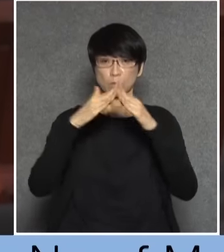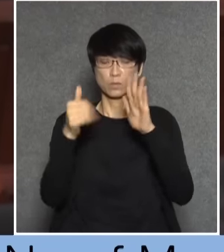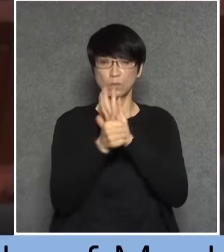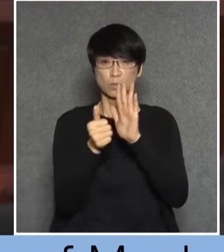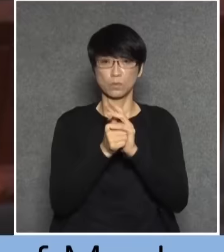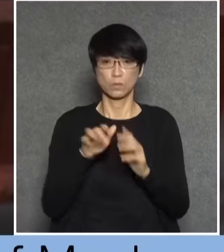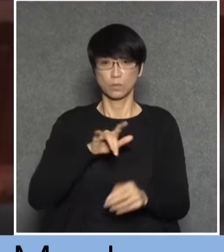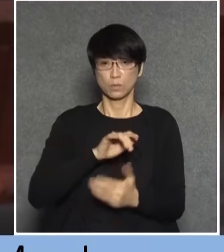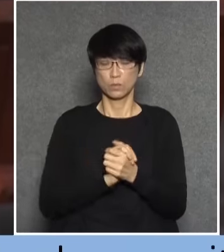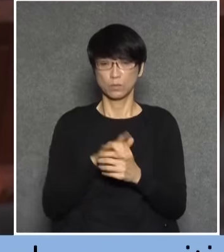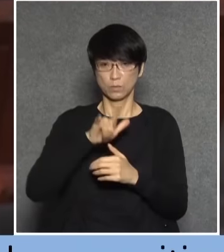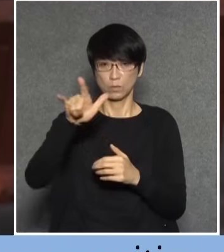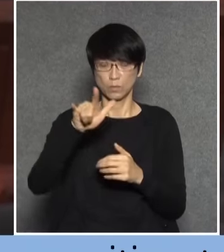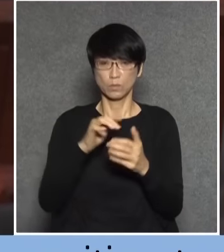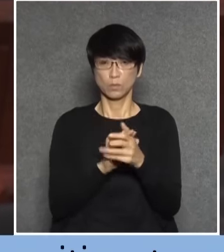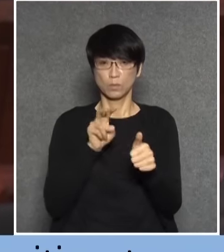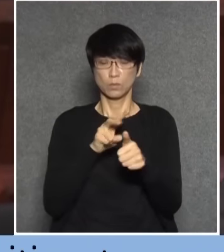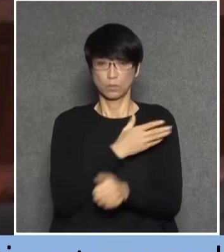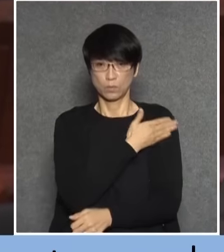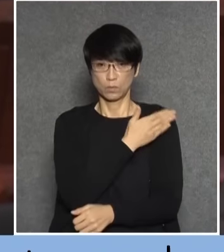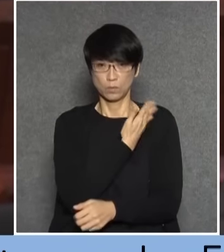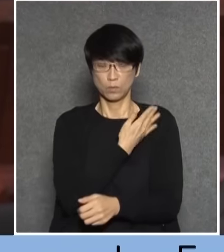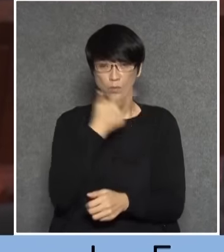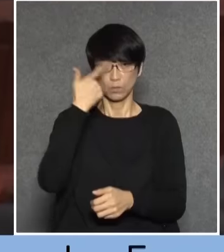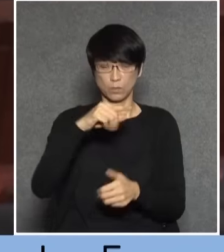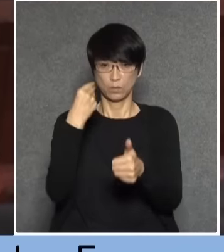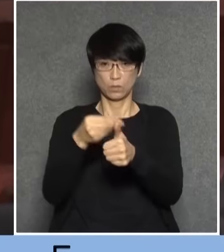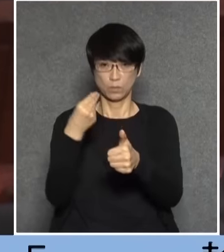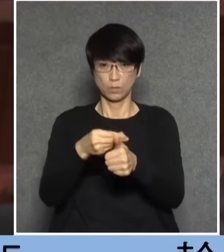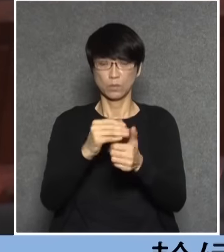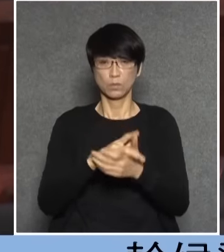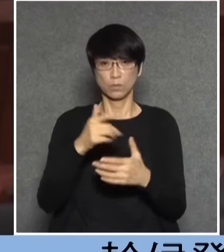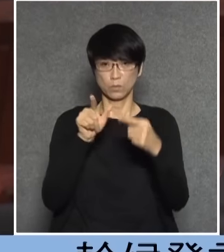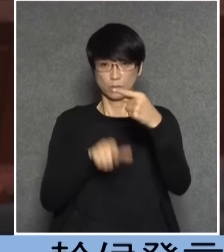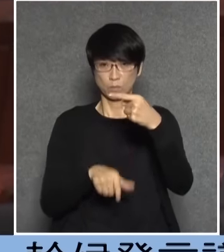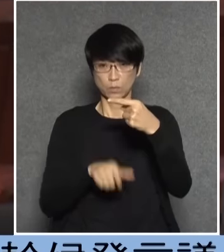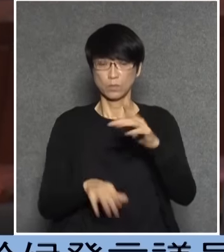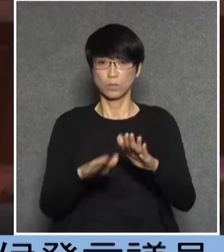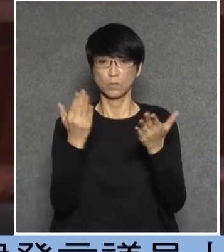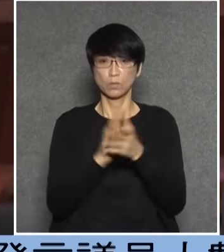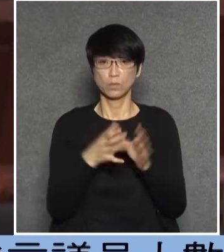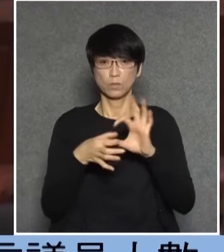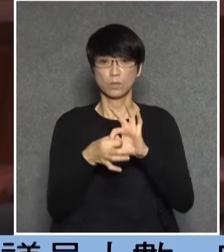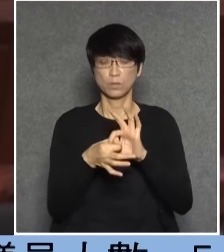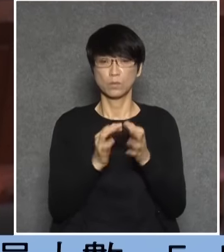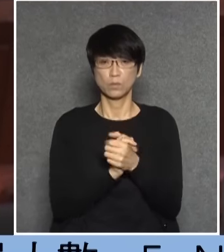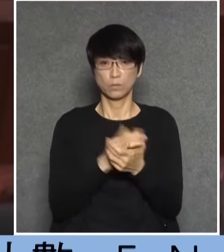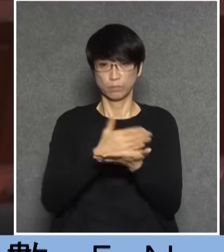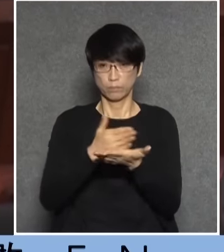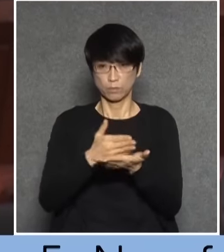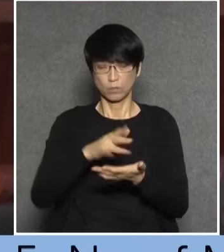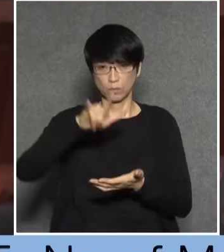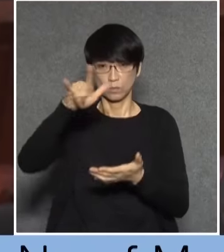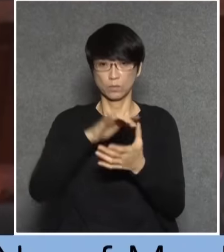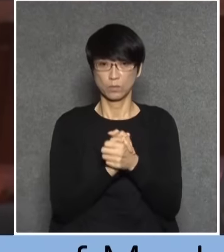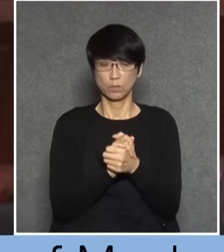人員就操作新系統進行培訓，以及在明年1月起 相關的模擬試行，並且